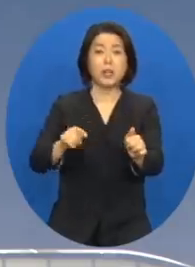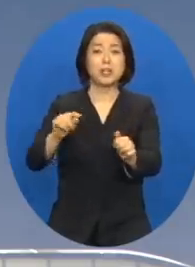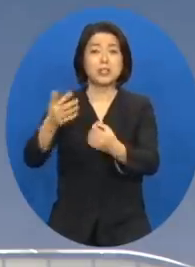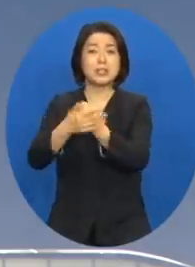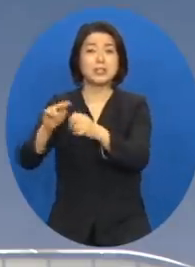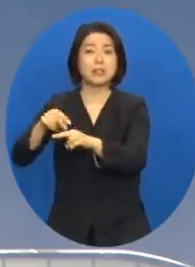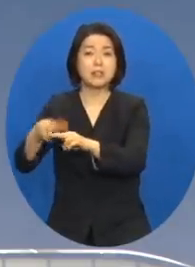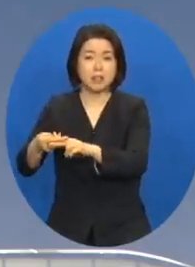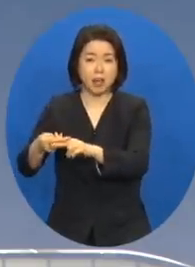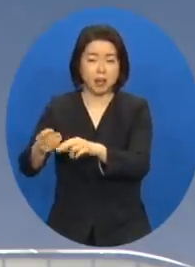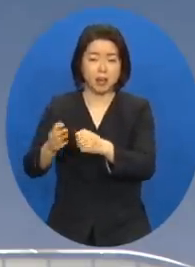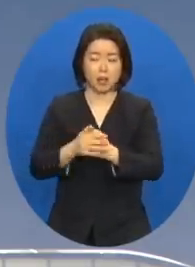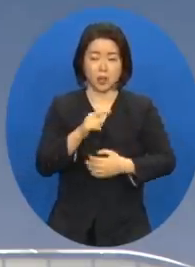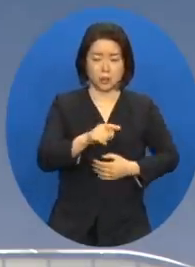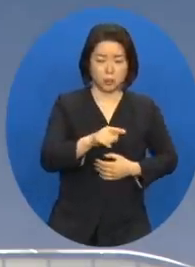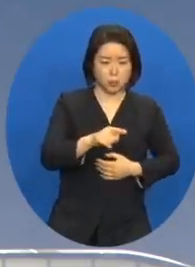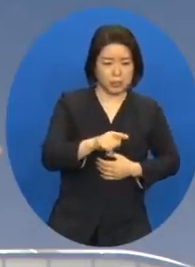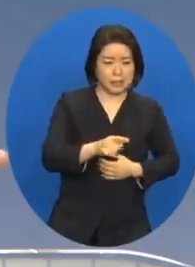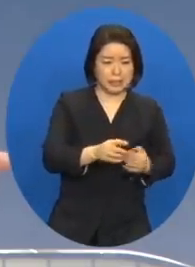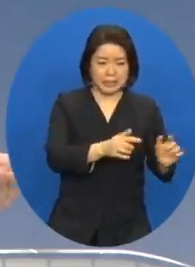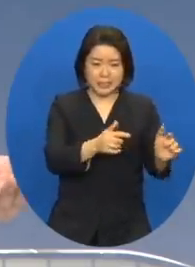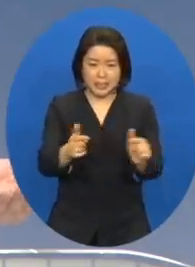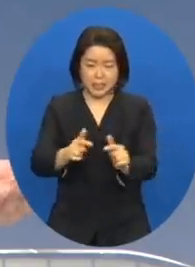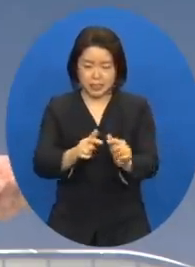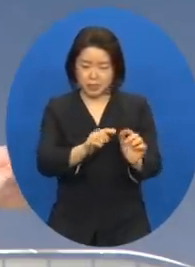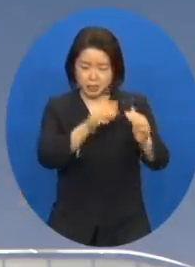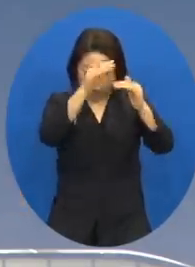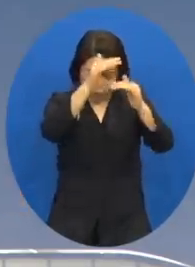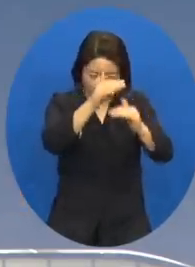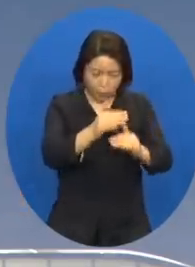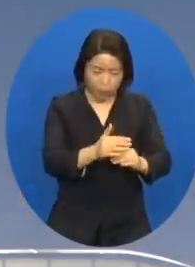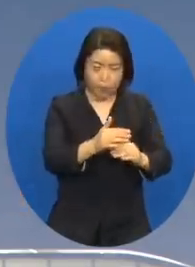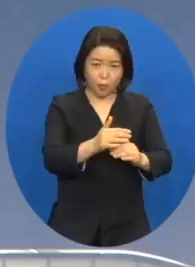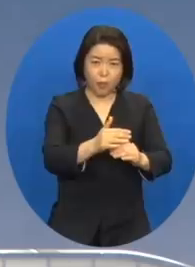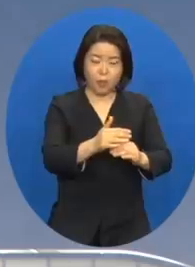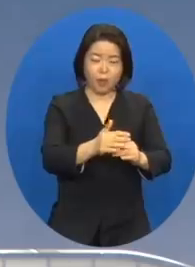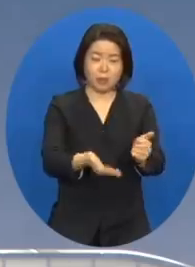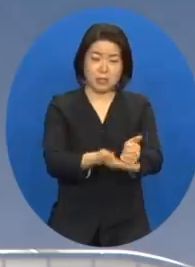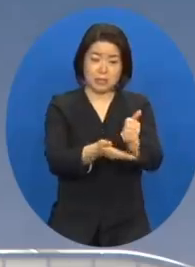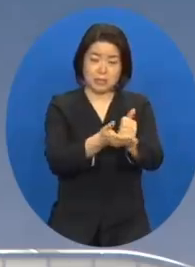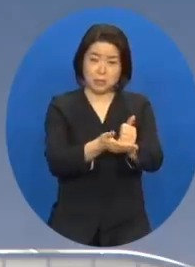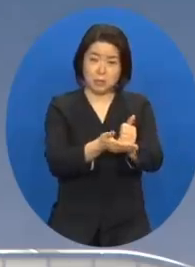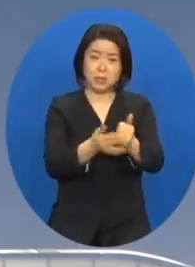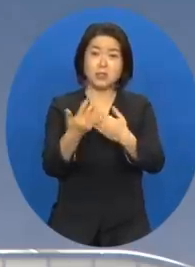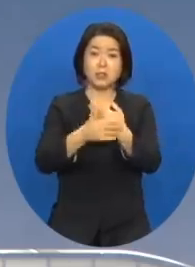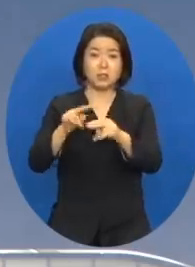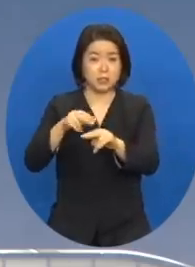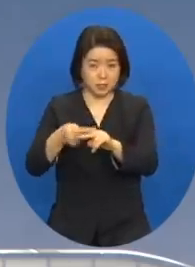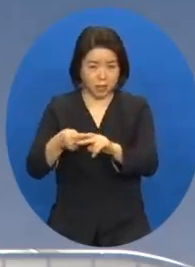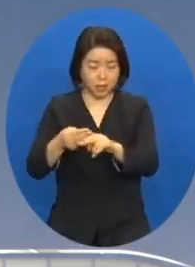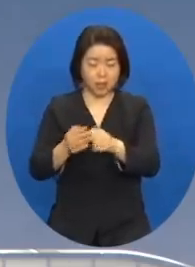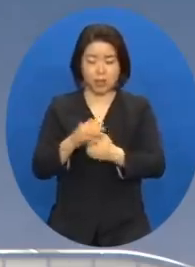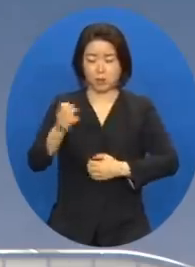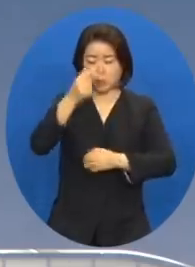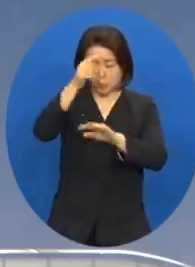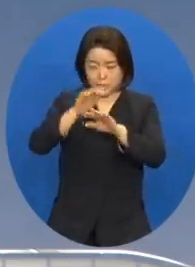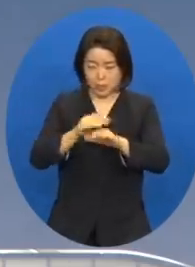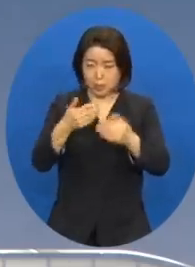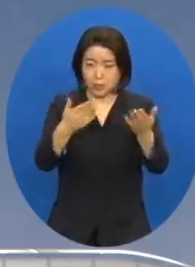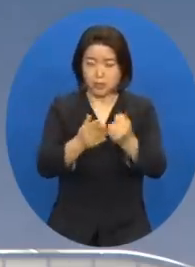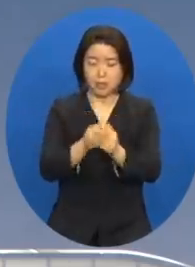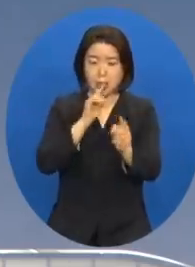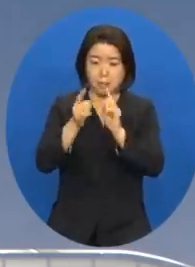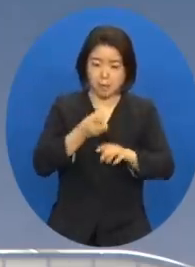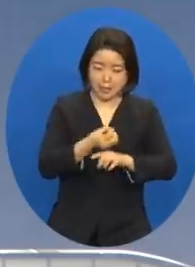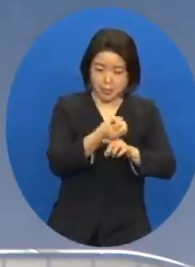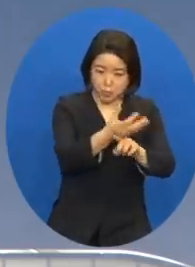난 가정에 가서 장례 모든 과정 동안에 섬기는 게 섬기는 은사고 예배 드릴 때 말씀을